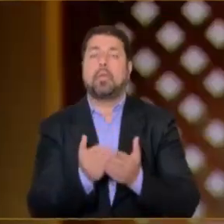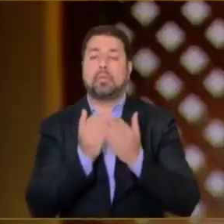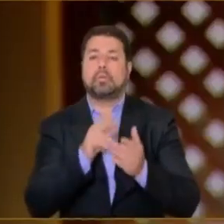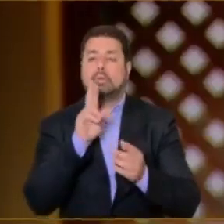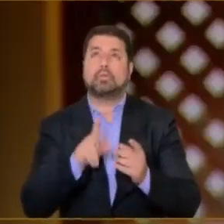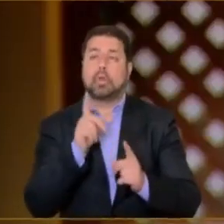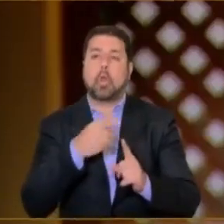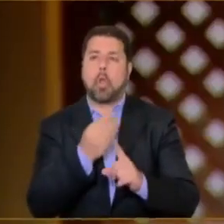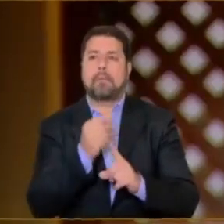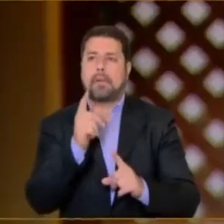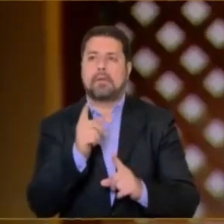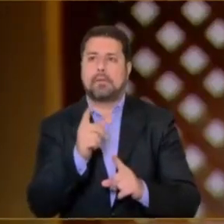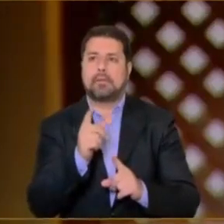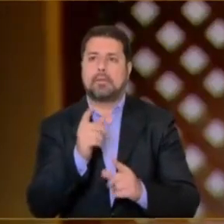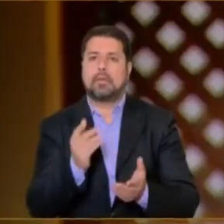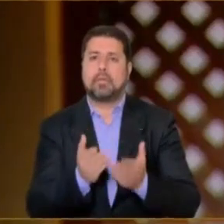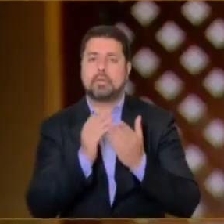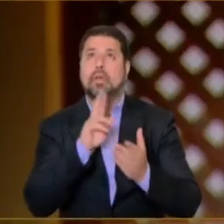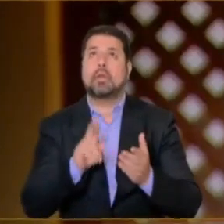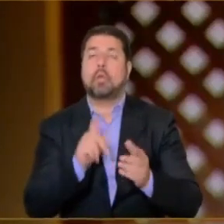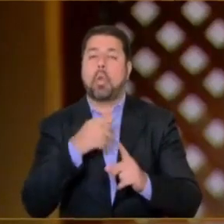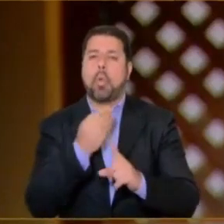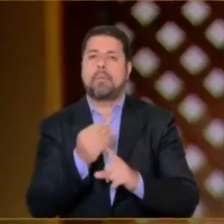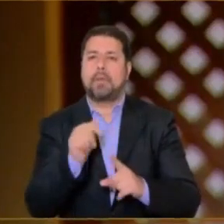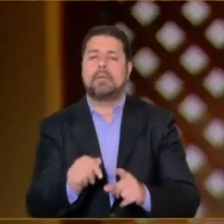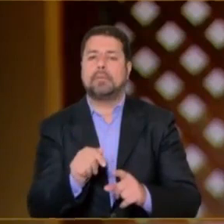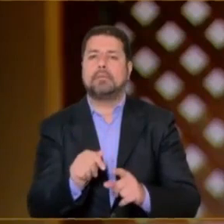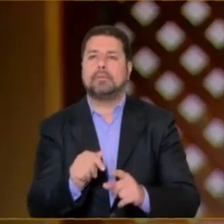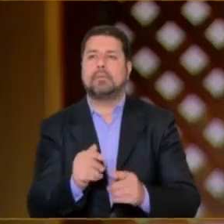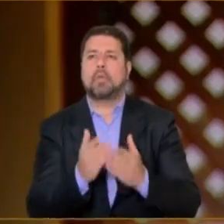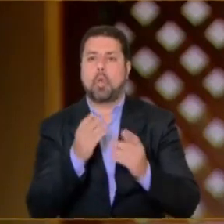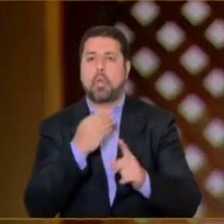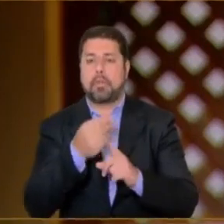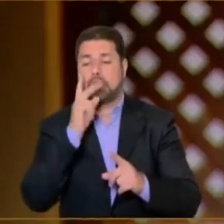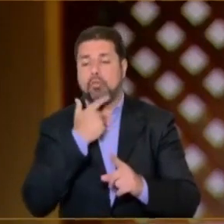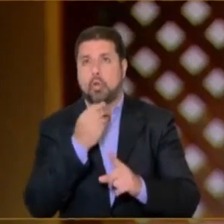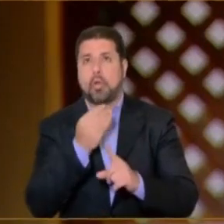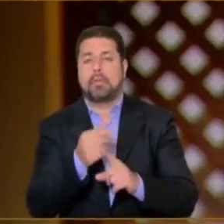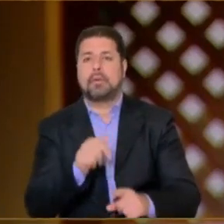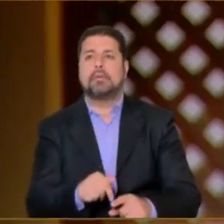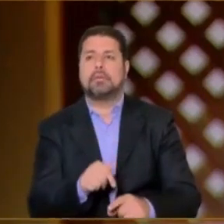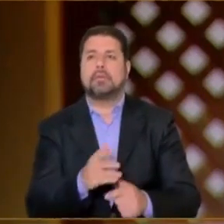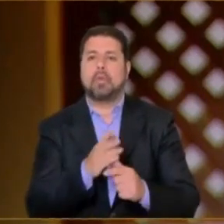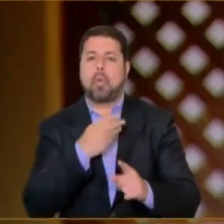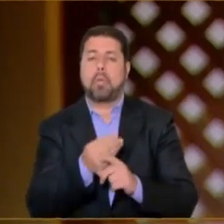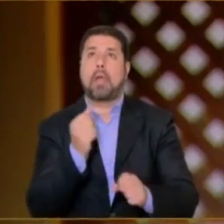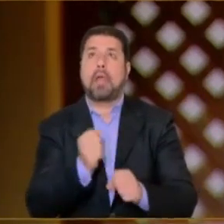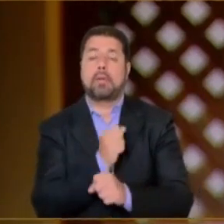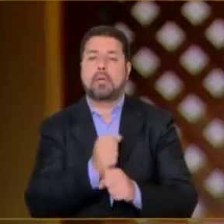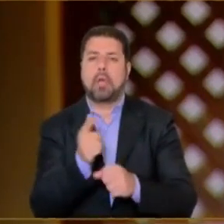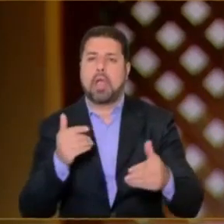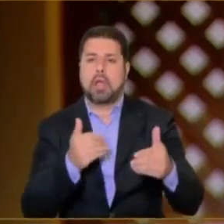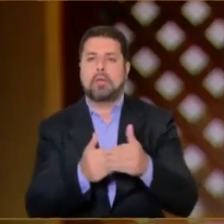انا نسالك حبك اللهم انا نسالك حبك وحب من يحبك وحب عمل